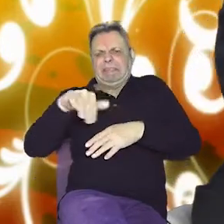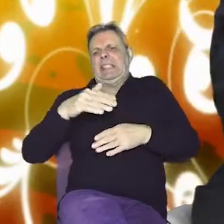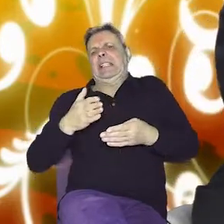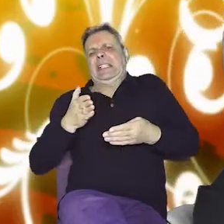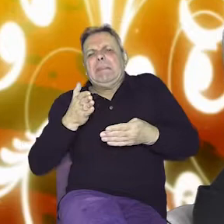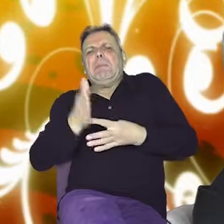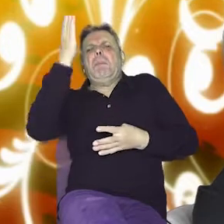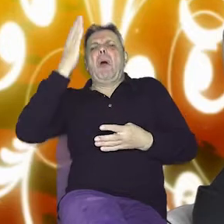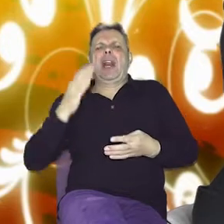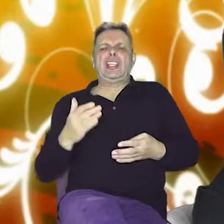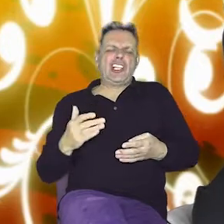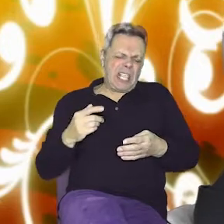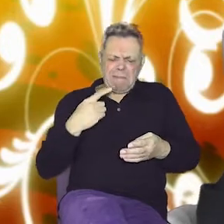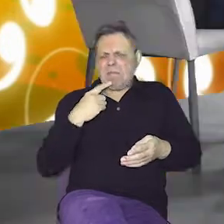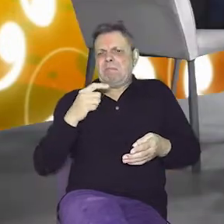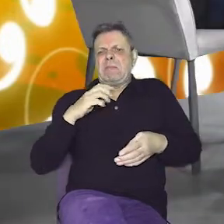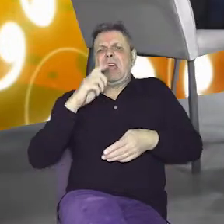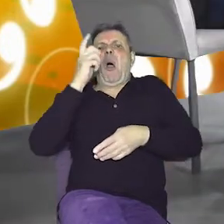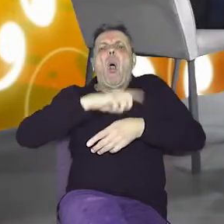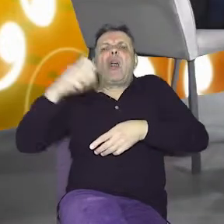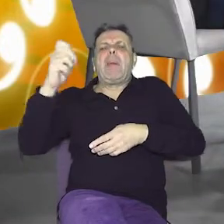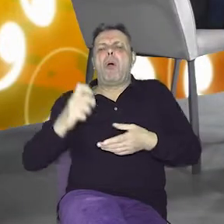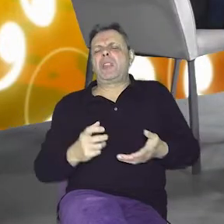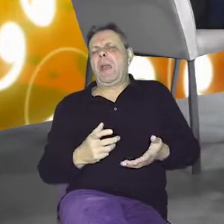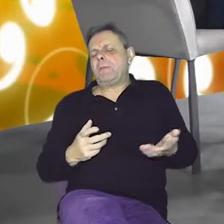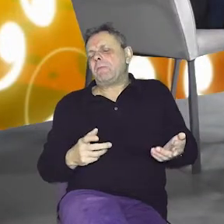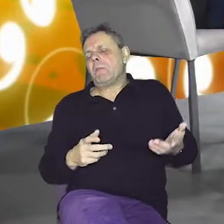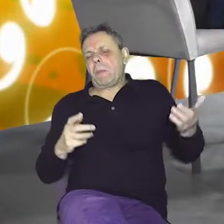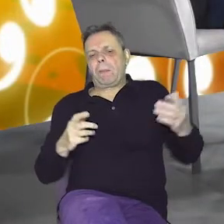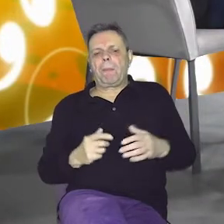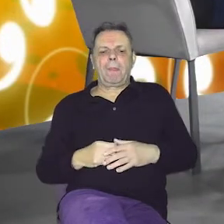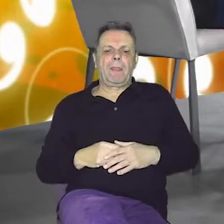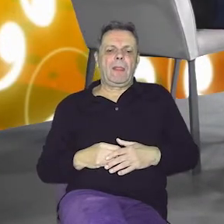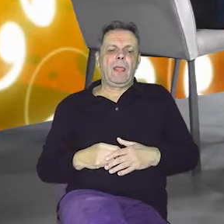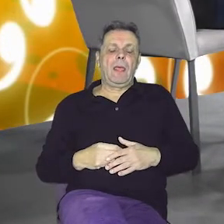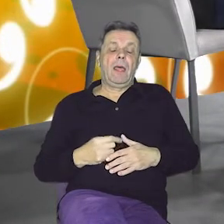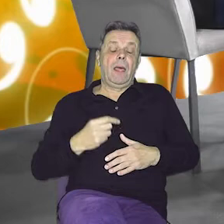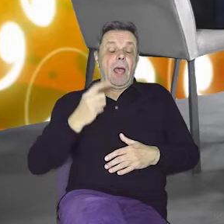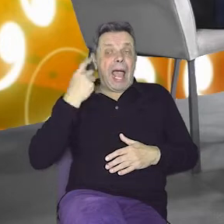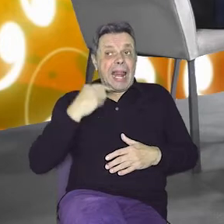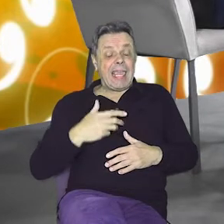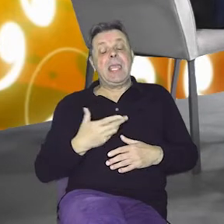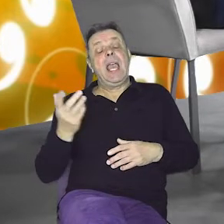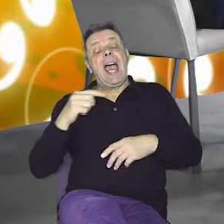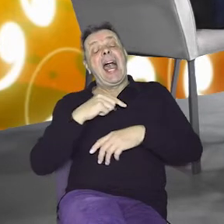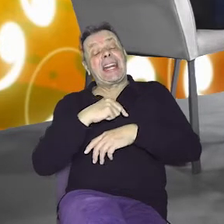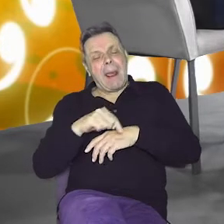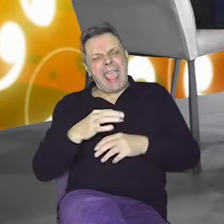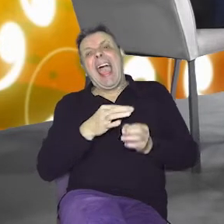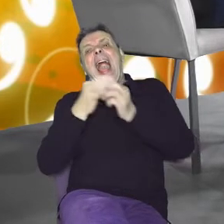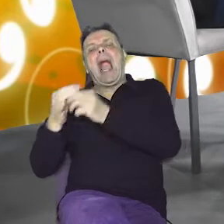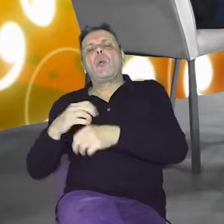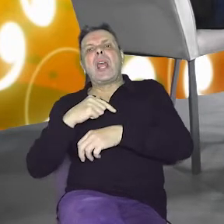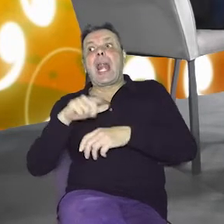da proste pljunete, zaližete malo kao i sve zaraste. Mačka. Ko mačka ste, zaližete sve, ok. Međutim, sve te rane, te akutne